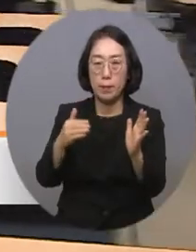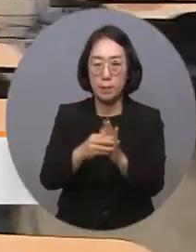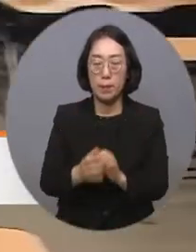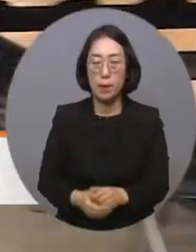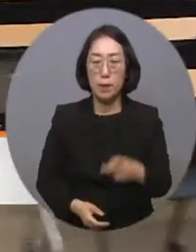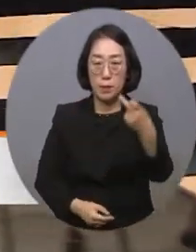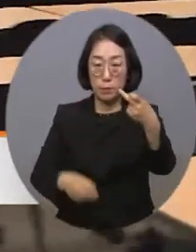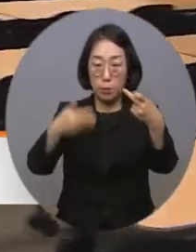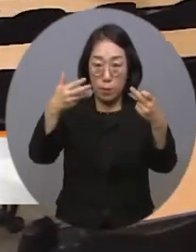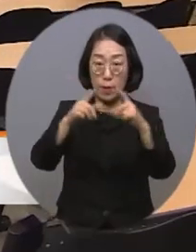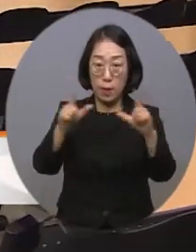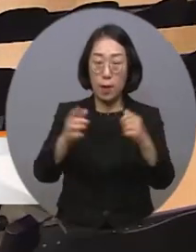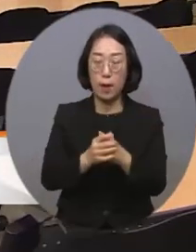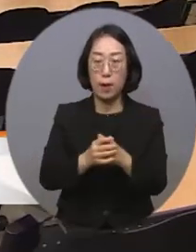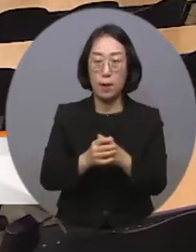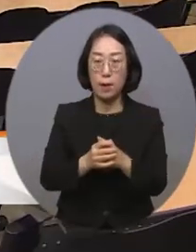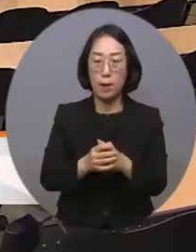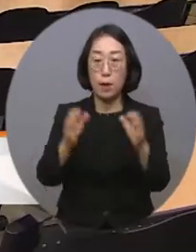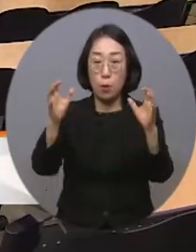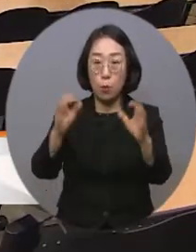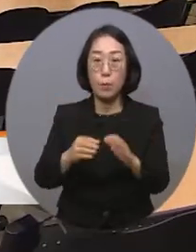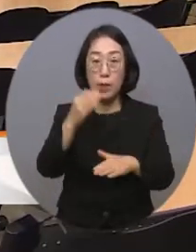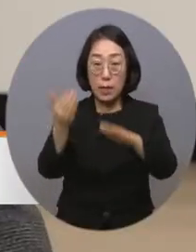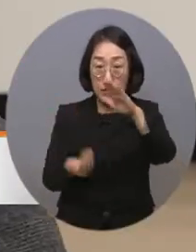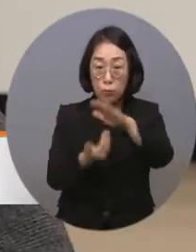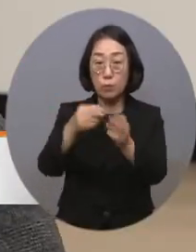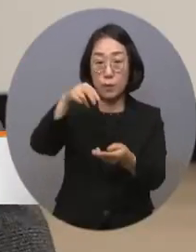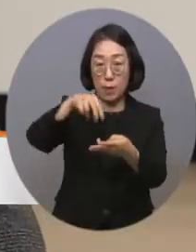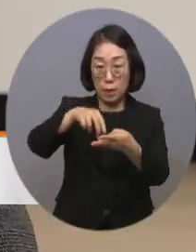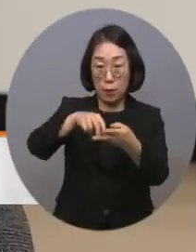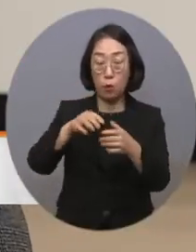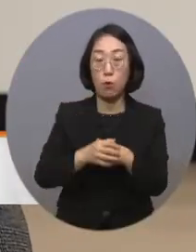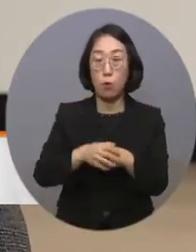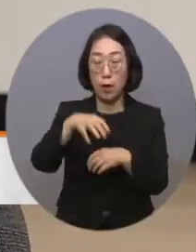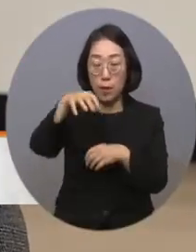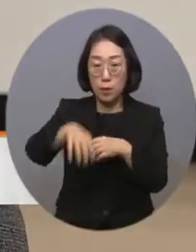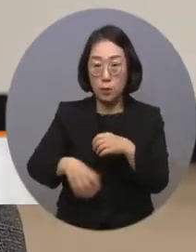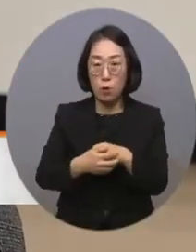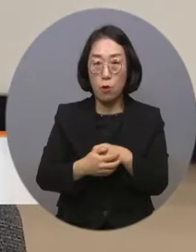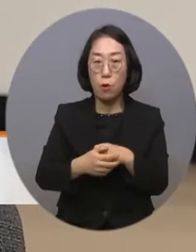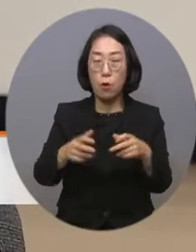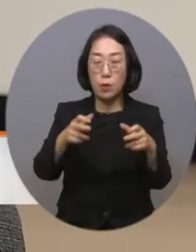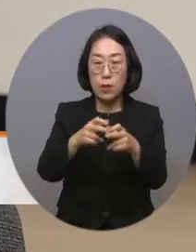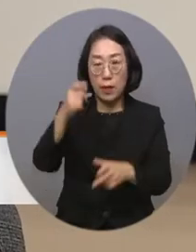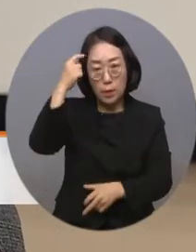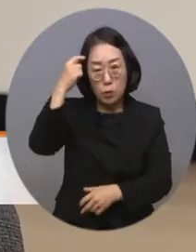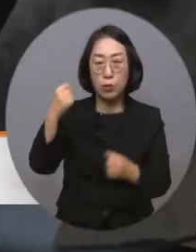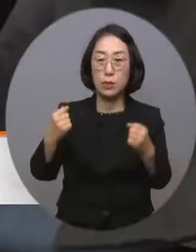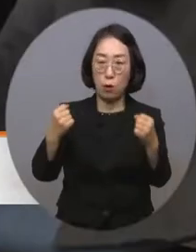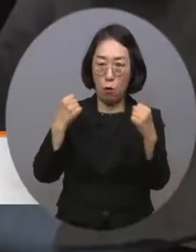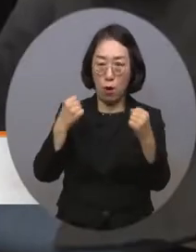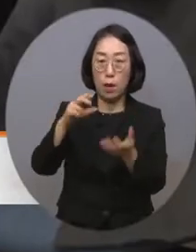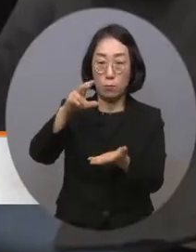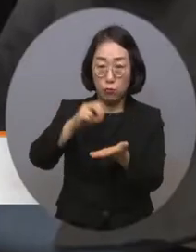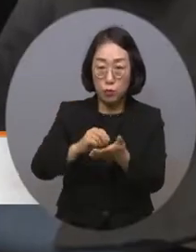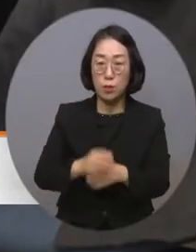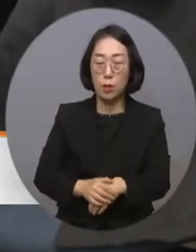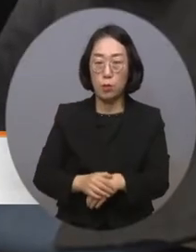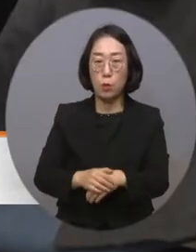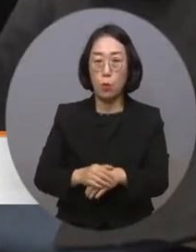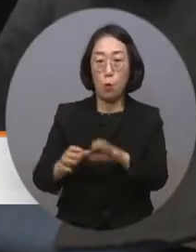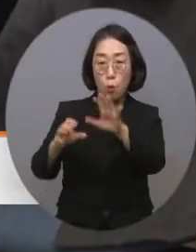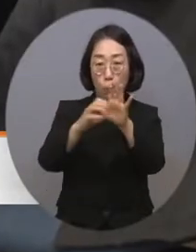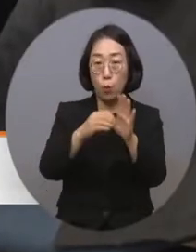8일 한국장애인단체총연합회는 이룸센터에서 장애인 정신건강을 주제로 포스트 코로나 시대의 현안과 대응